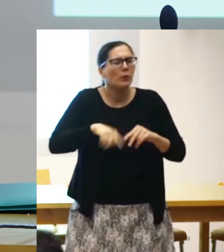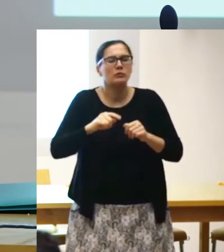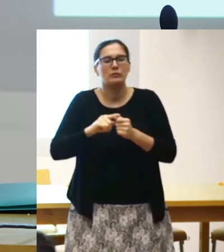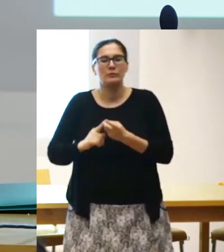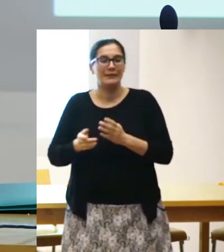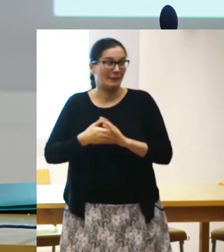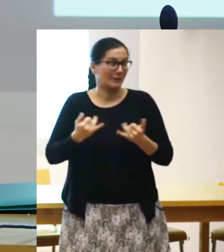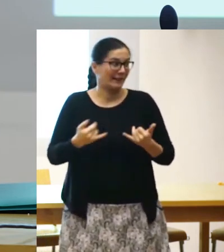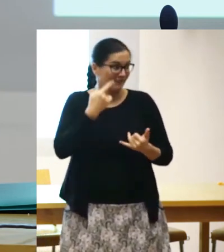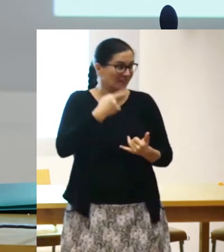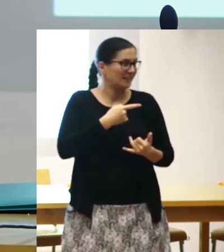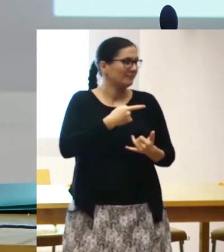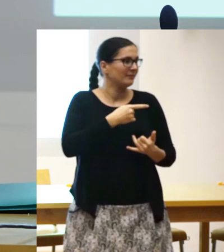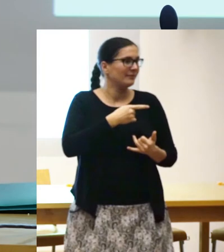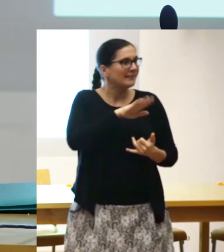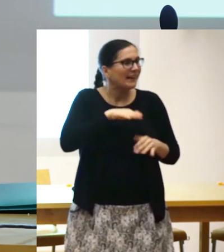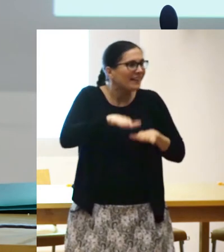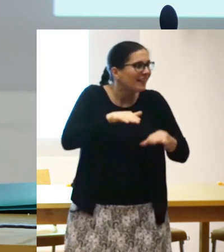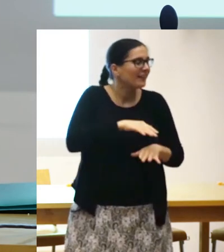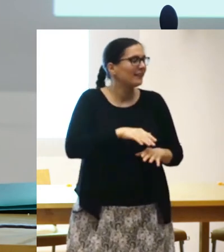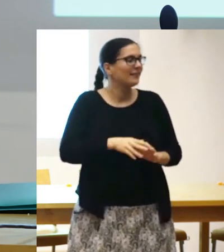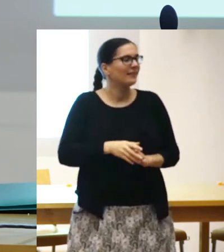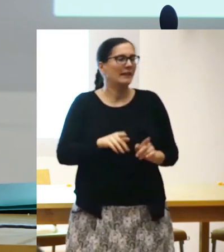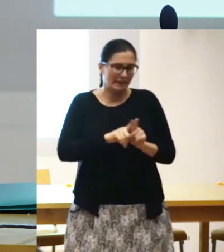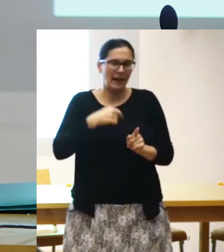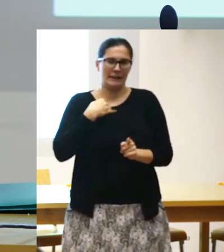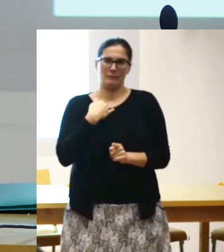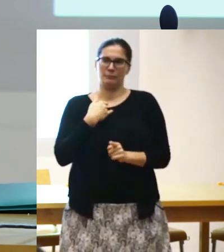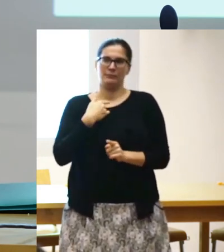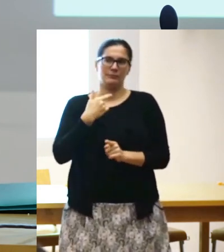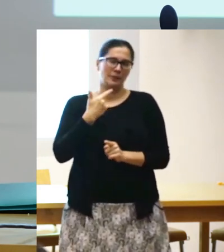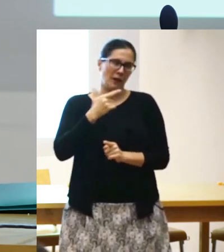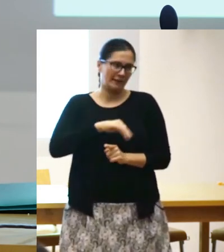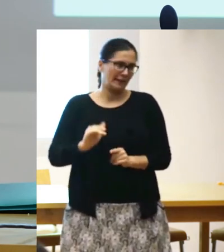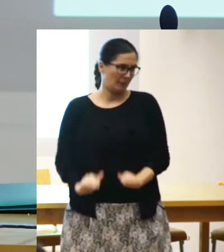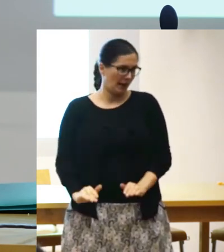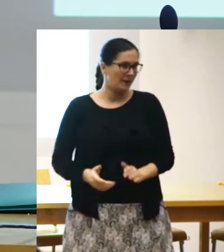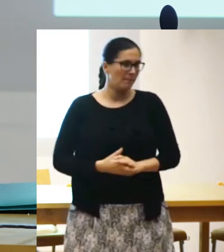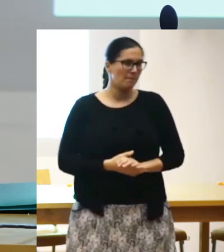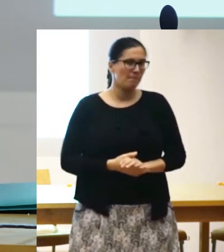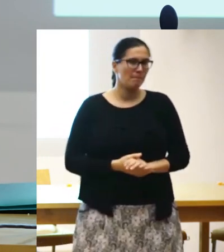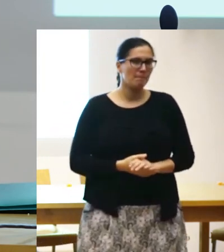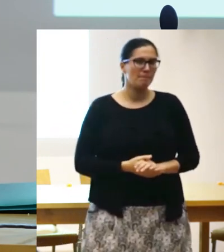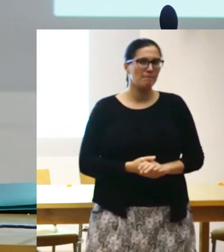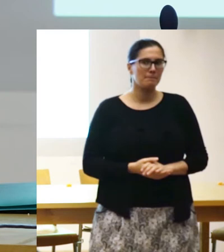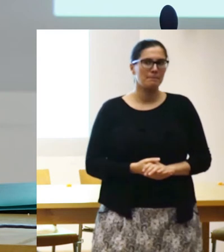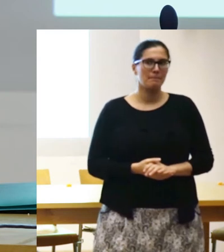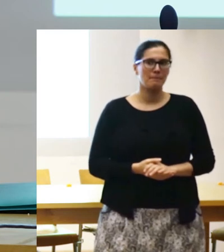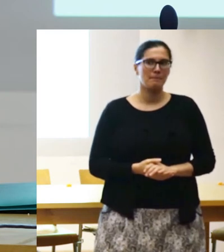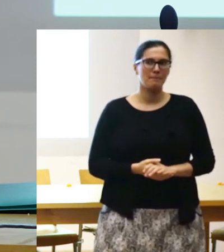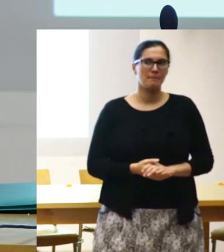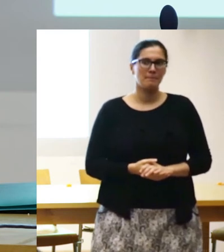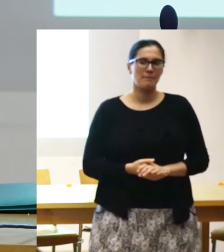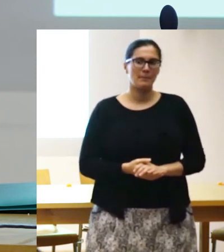batolící se děti a sama jsem teda matkou dvou malých dětí, tak